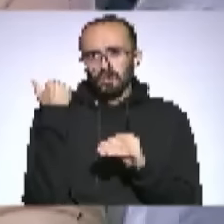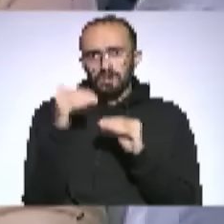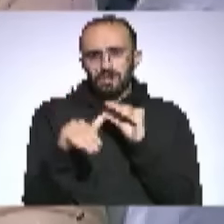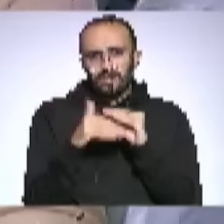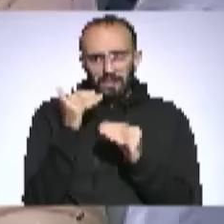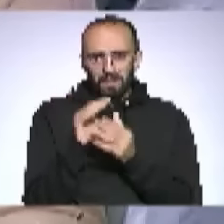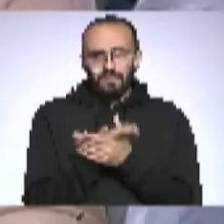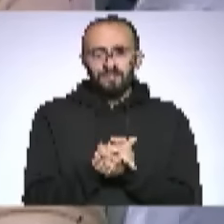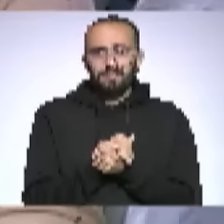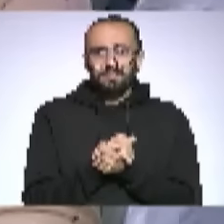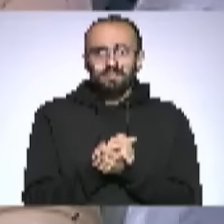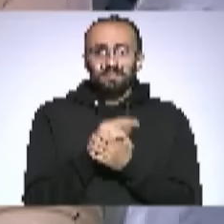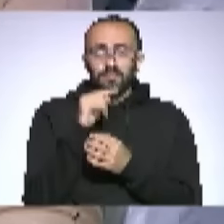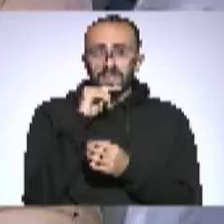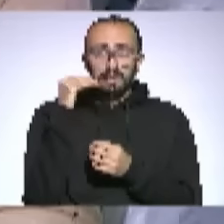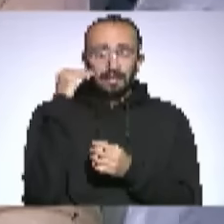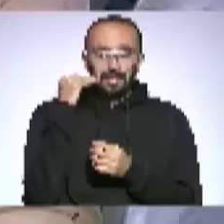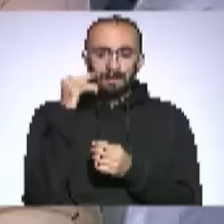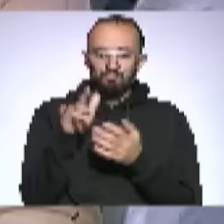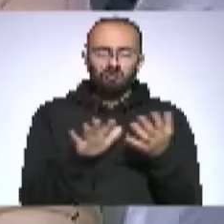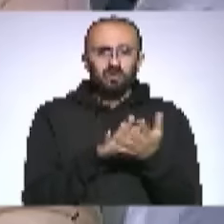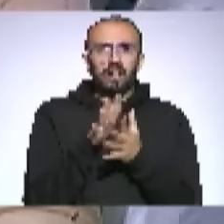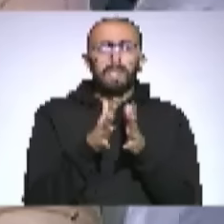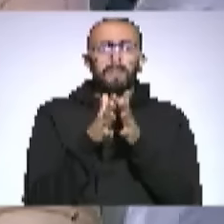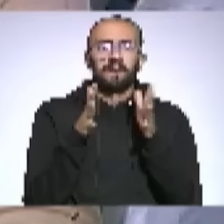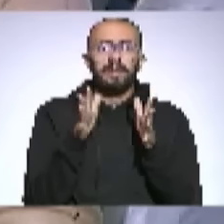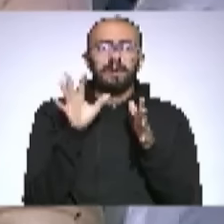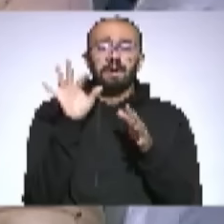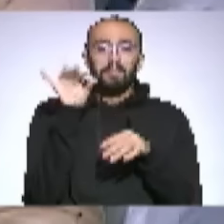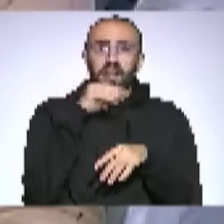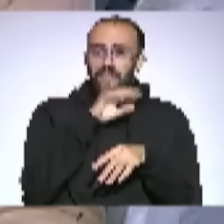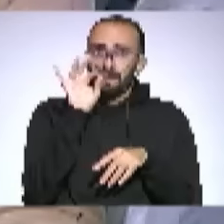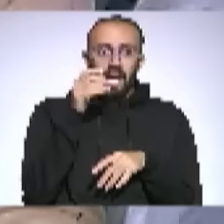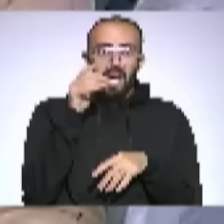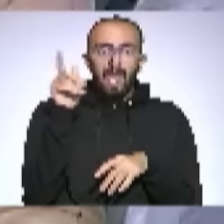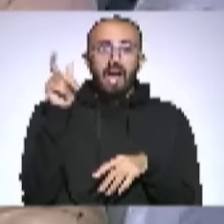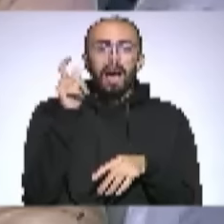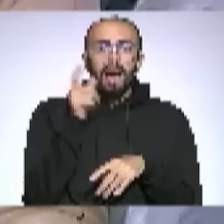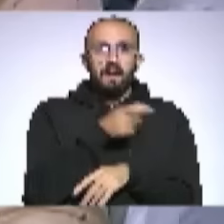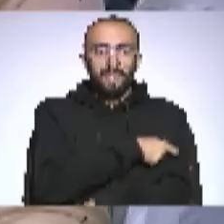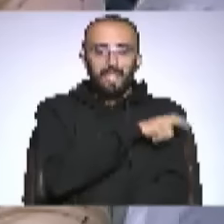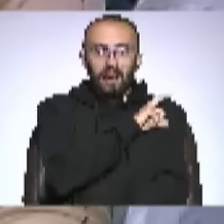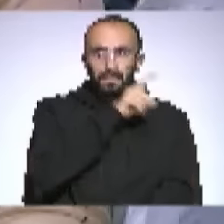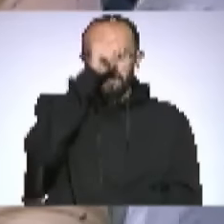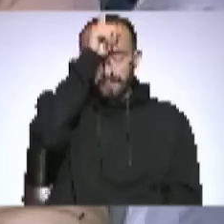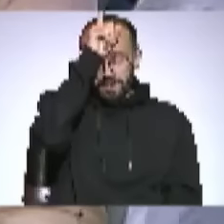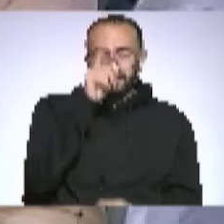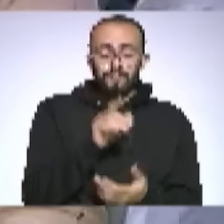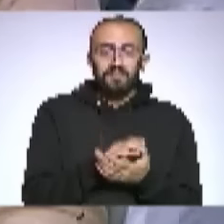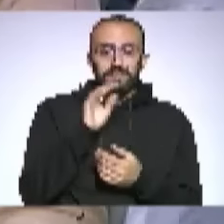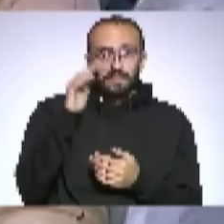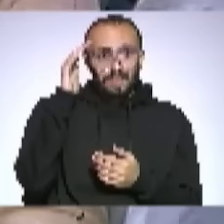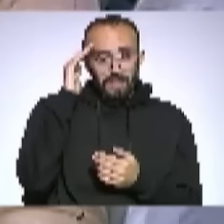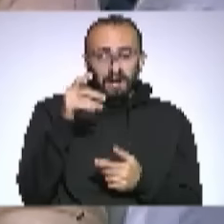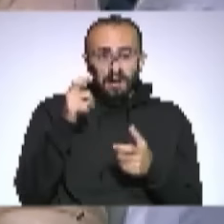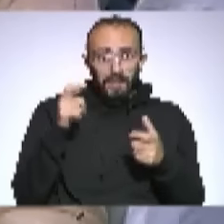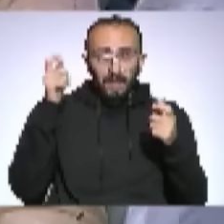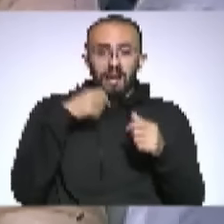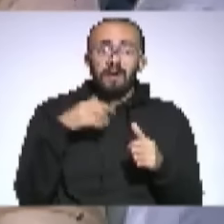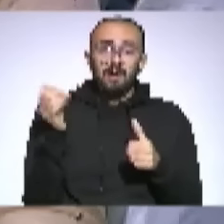فتره السيده دي عندها مشكله كبيره هي من من المانيا بتقول سلام ونعمه يا سيدنا انا مقيمه في المانيا